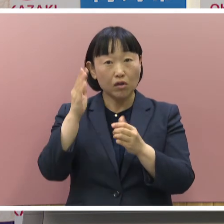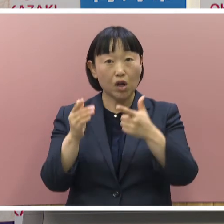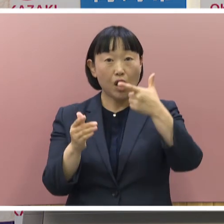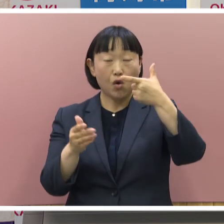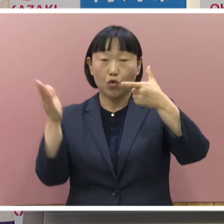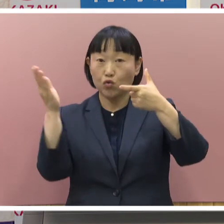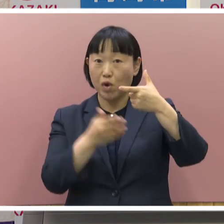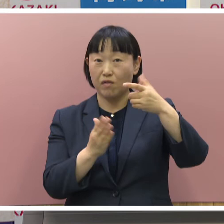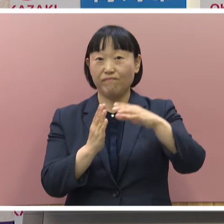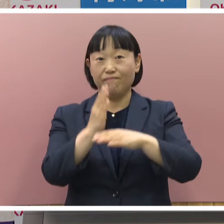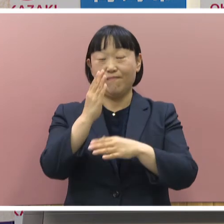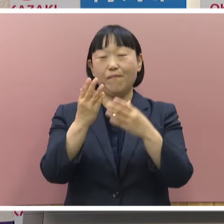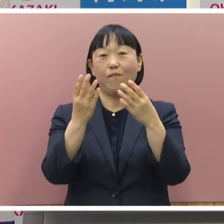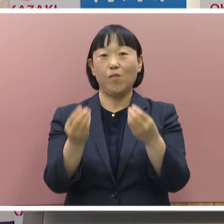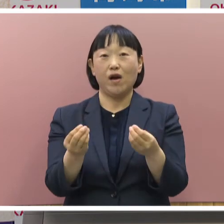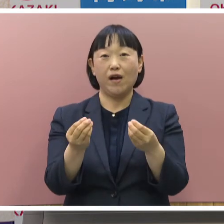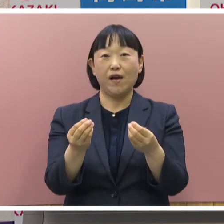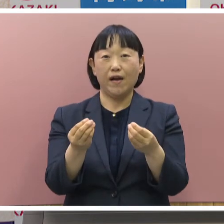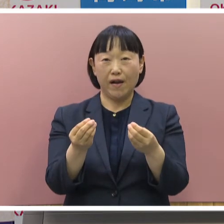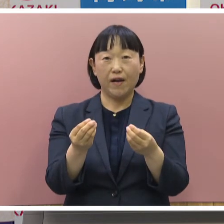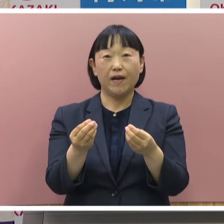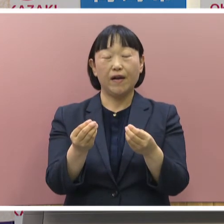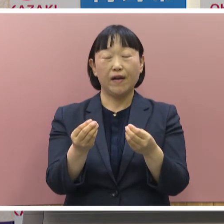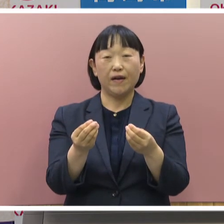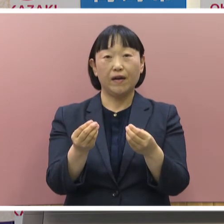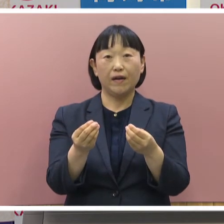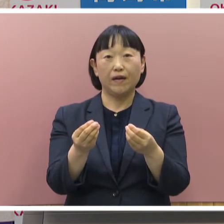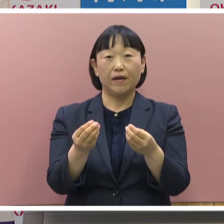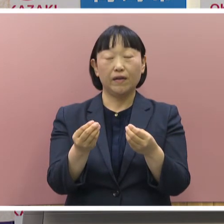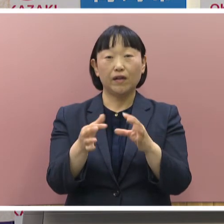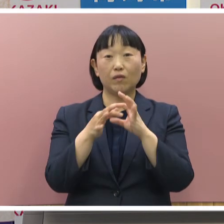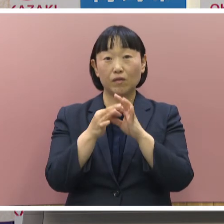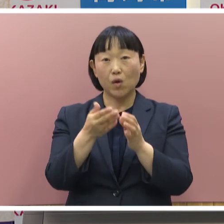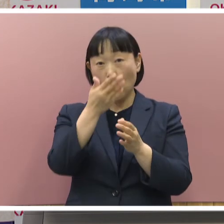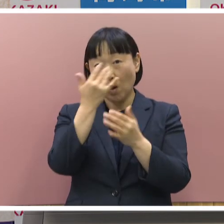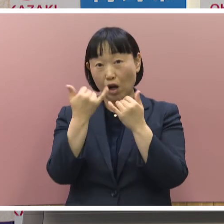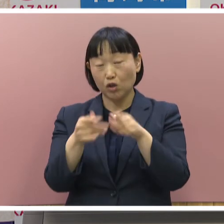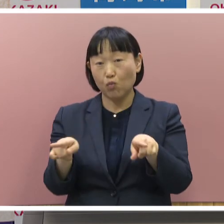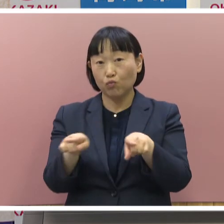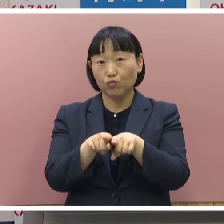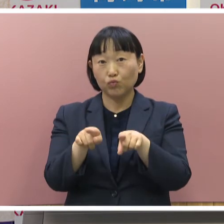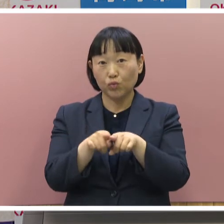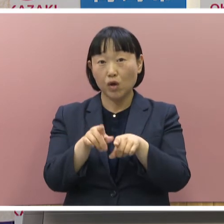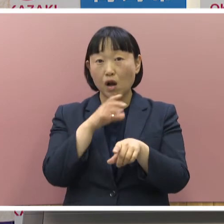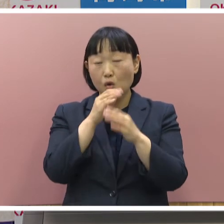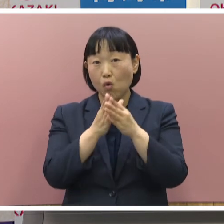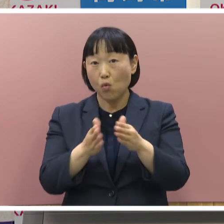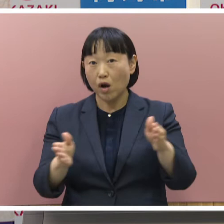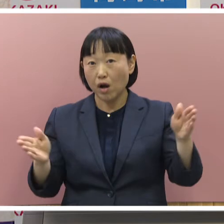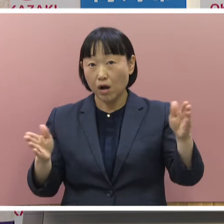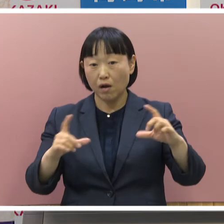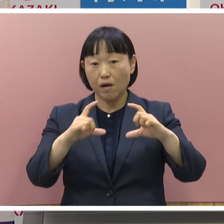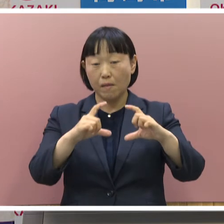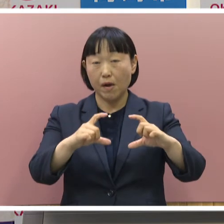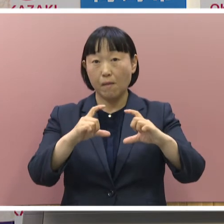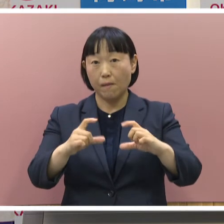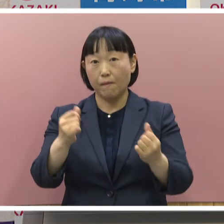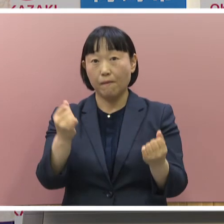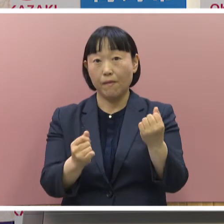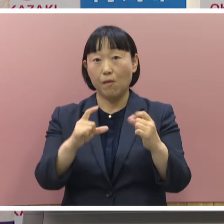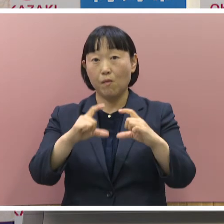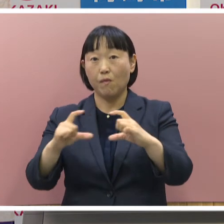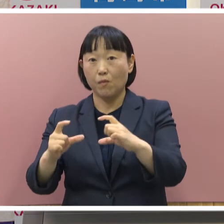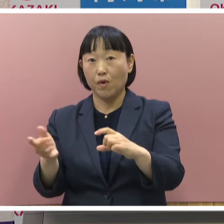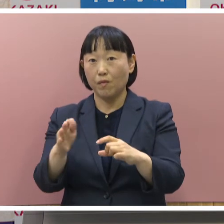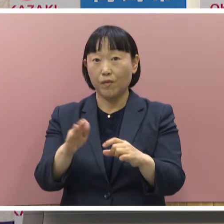成意見の割合が 60% を上回りました。そこで若い方も含め幅広い世代に取り付けていただけるような